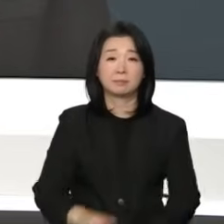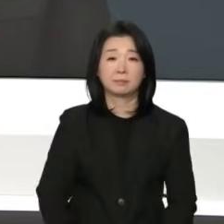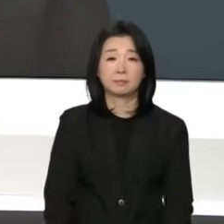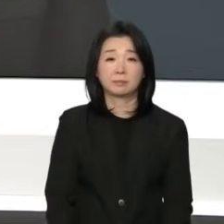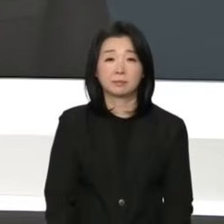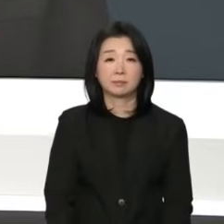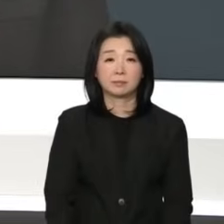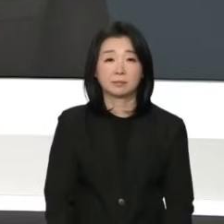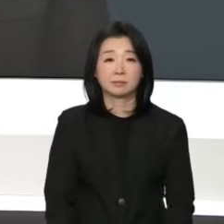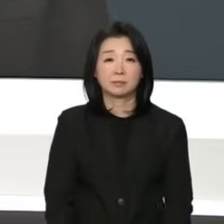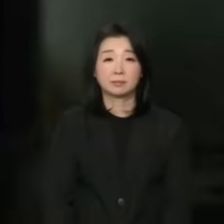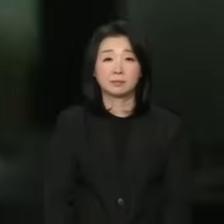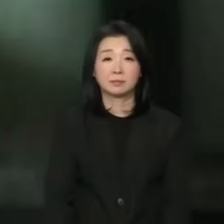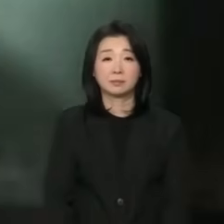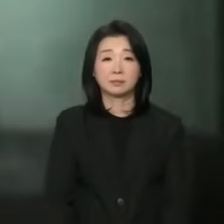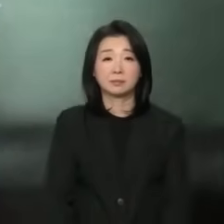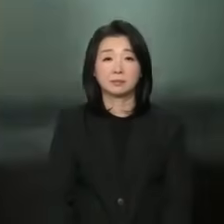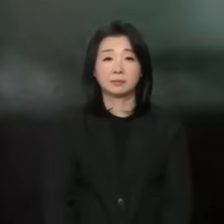조민준 기자입니다.